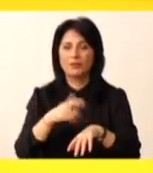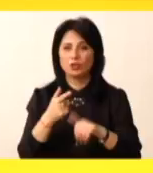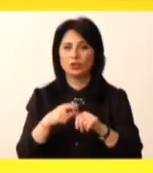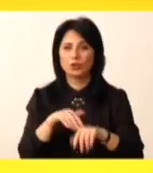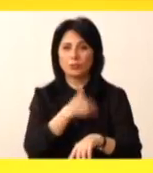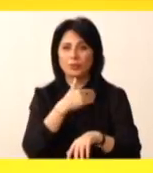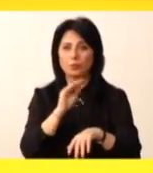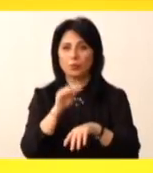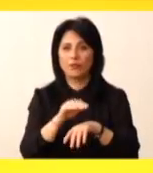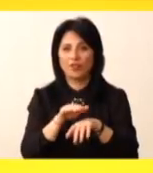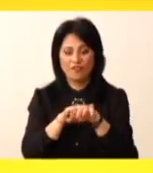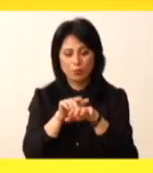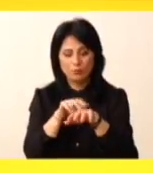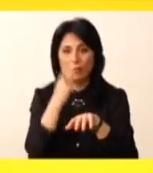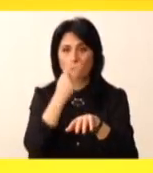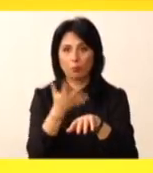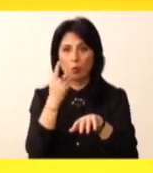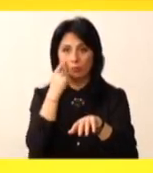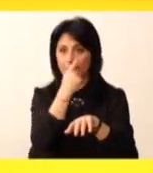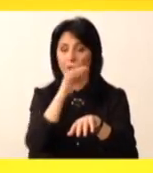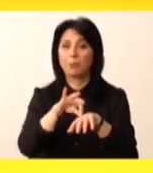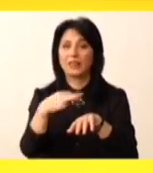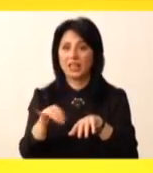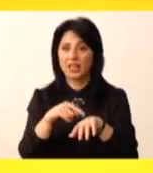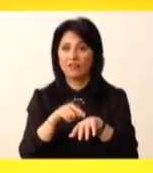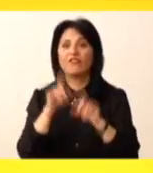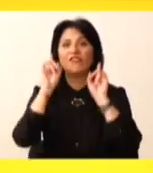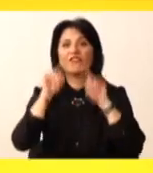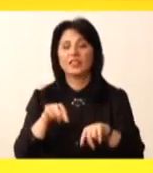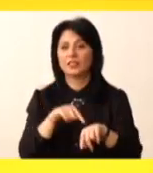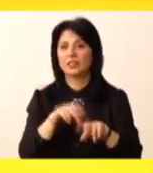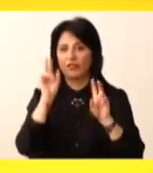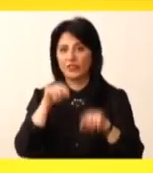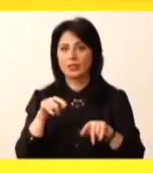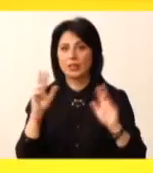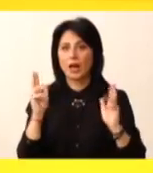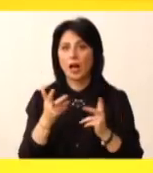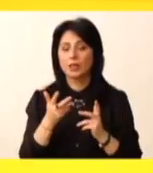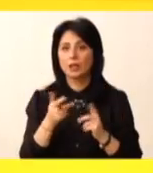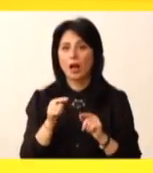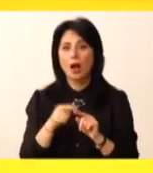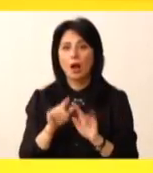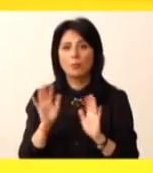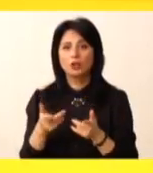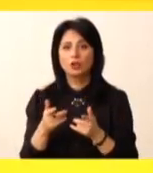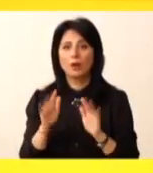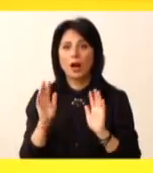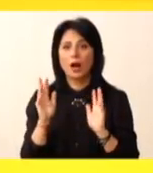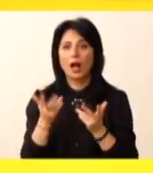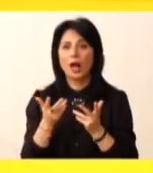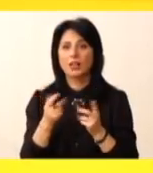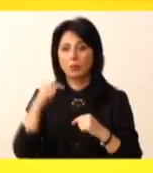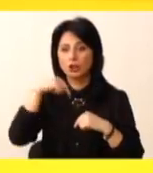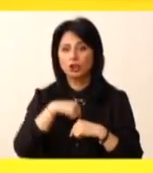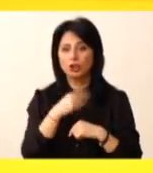ტემპერატურა იმატებს, ფუნქცია არის შეზღუდული, ქტკივა. ანუ ვიცით ანთების ნიშნები. როგორია ამ შემთხვევაში ანთების ნიშნები?